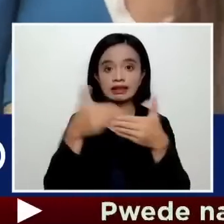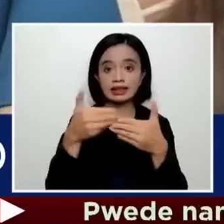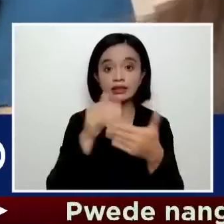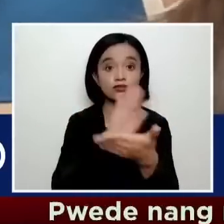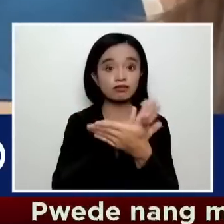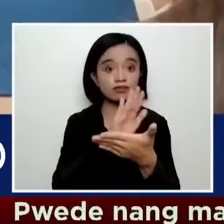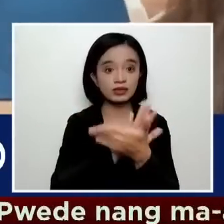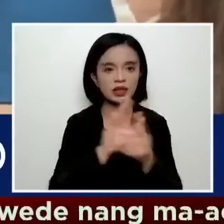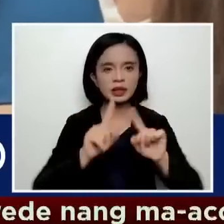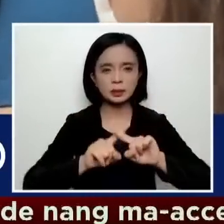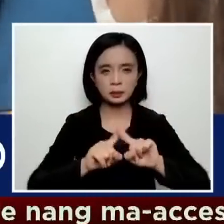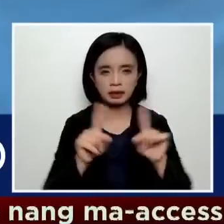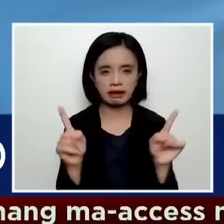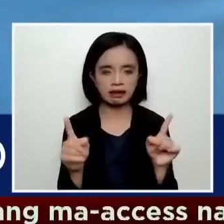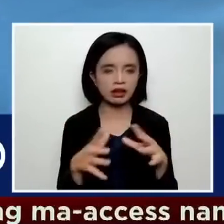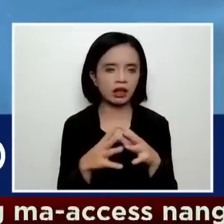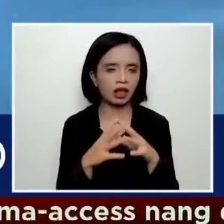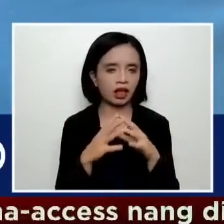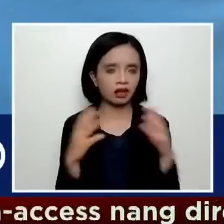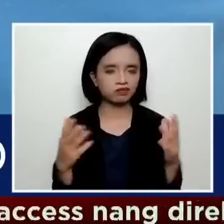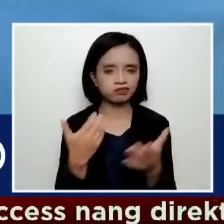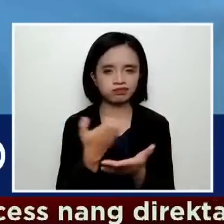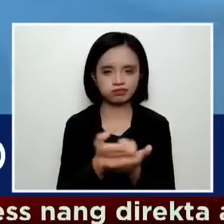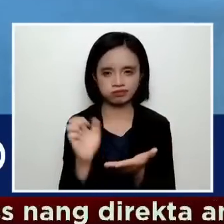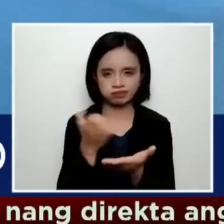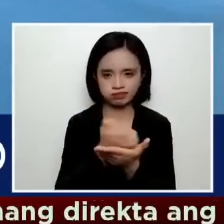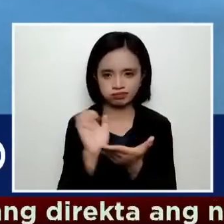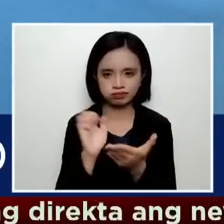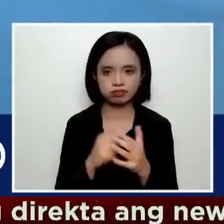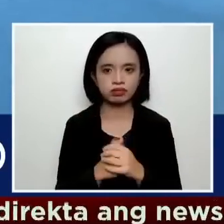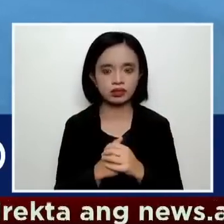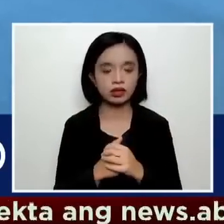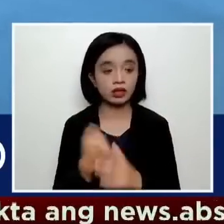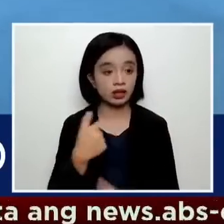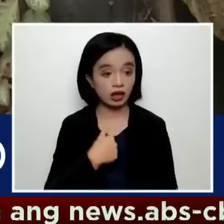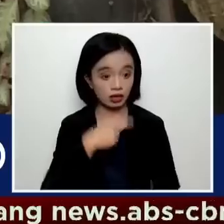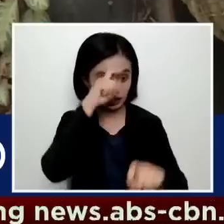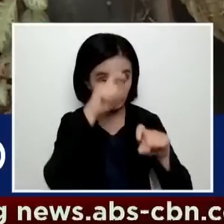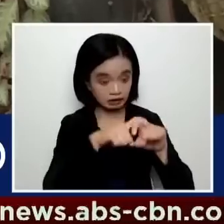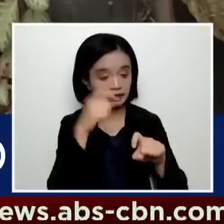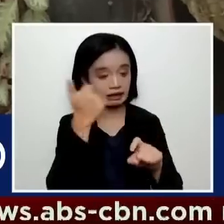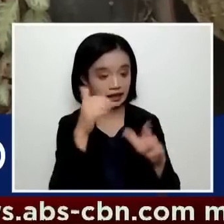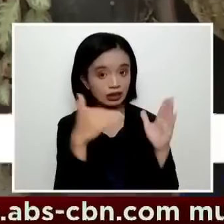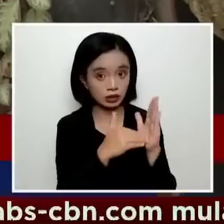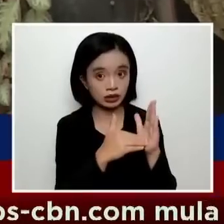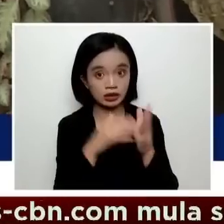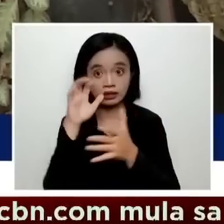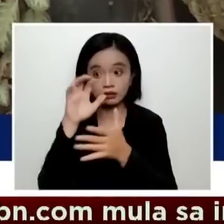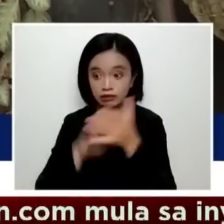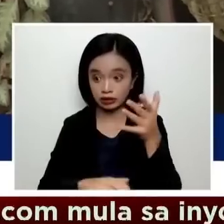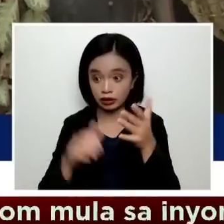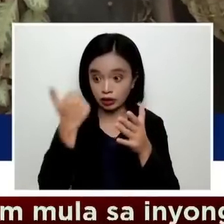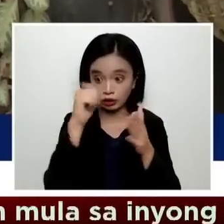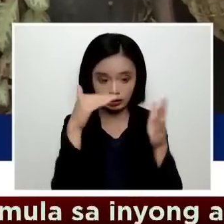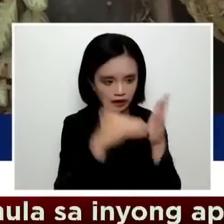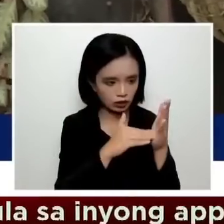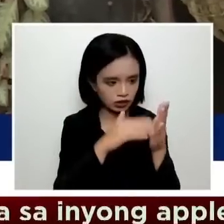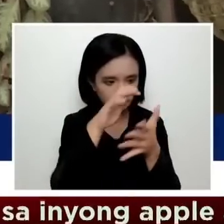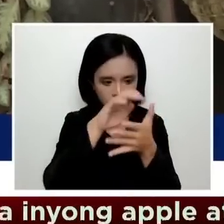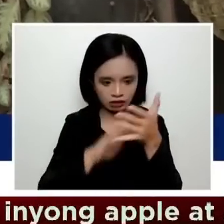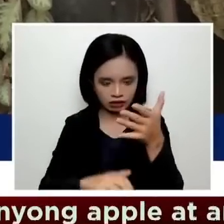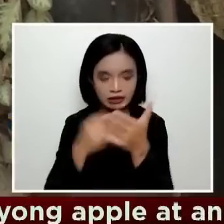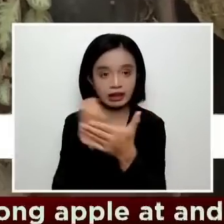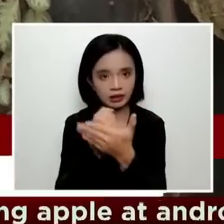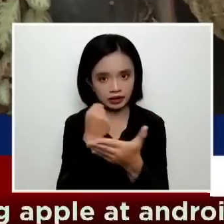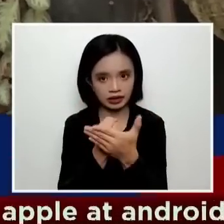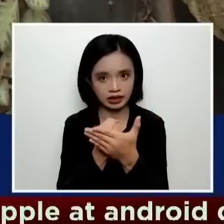Pero malaking gastos pa rin. Ngayon ang renta ko ay 10,000 a month. Imamahinus mo ko agad yung 10,000 na renta sa sahod mo kung